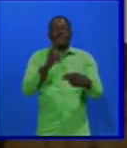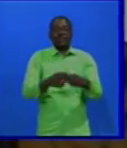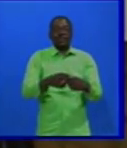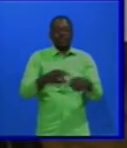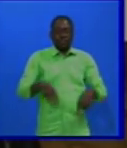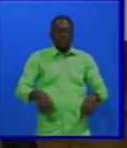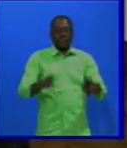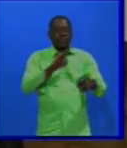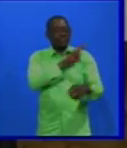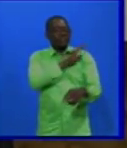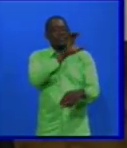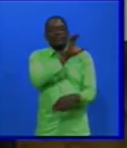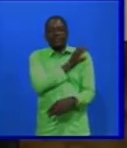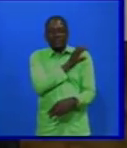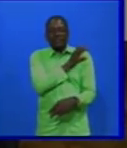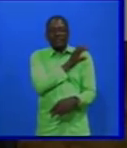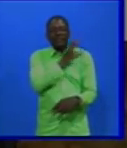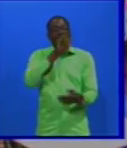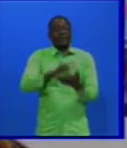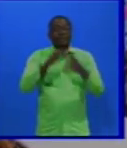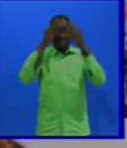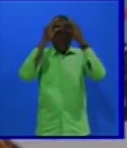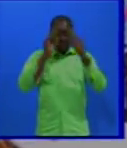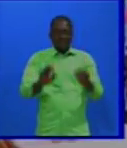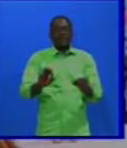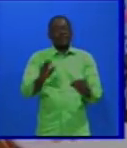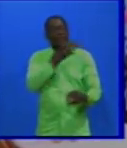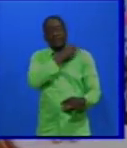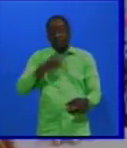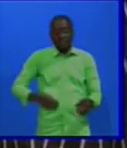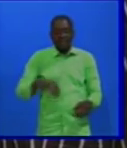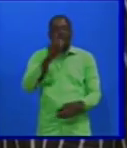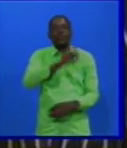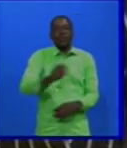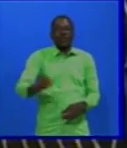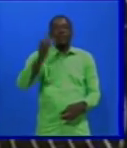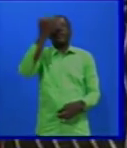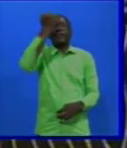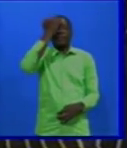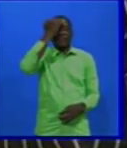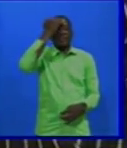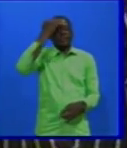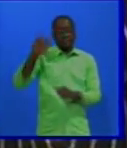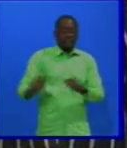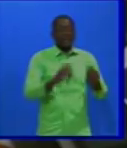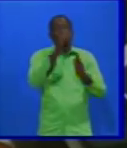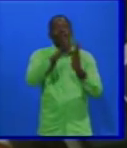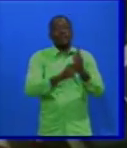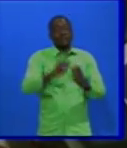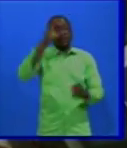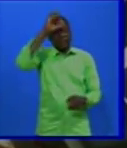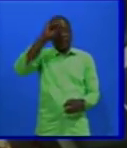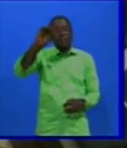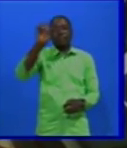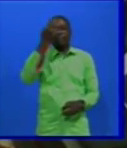Compaoré. Ainsi en a décidé le conseil municipal de Ouagadougou en reconnaissance des actions de l'homme politique.